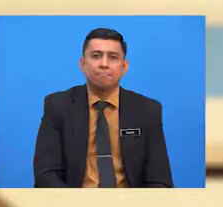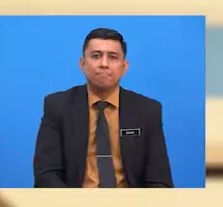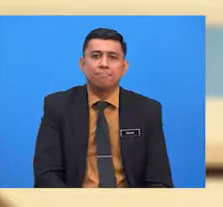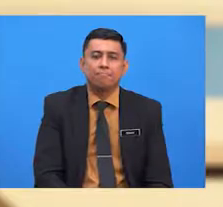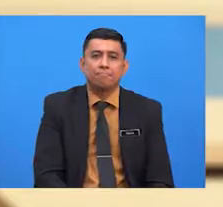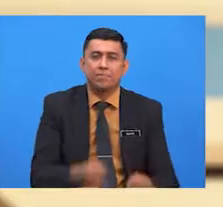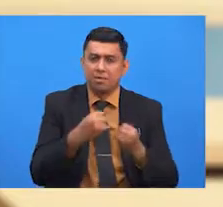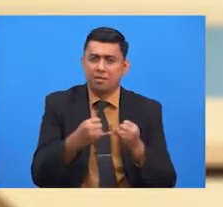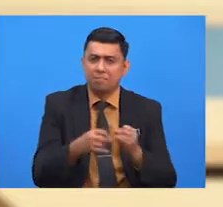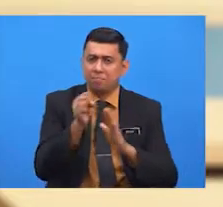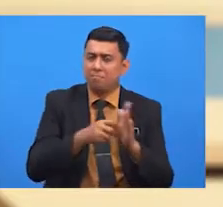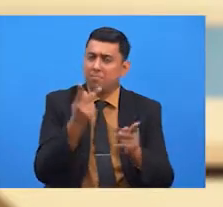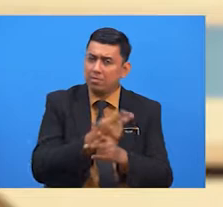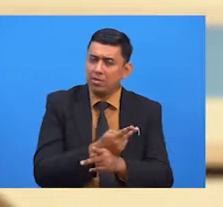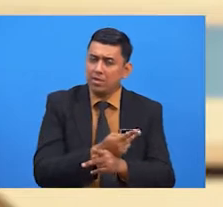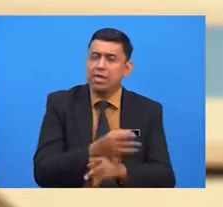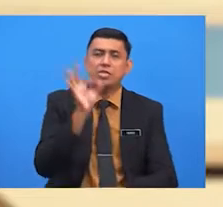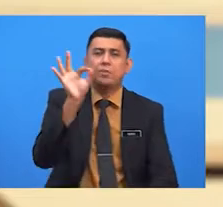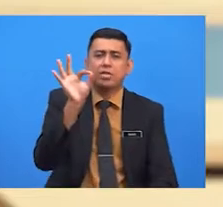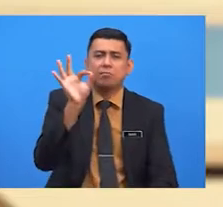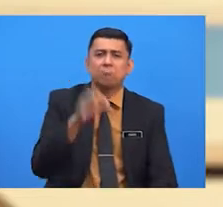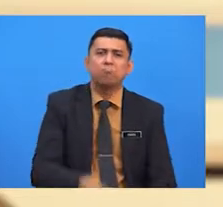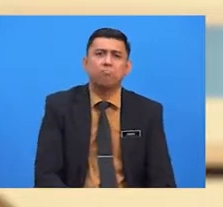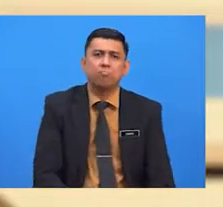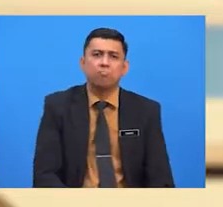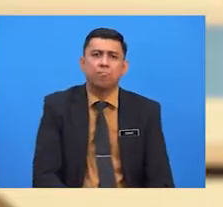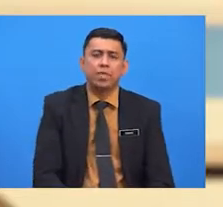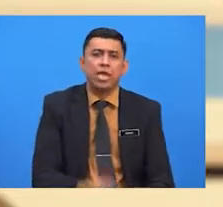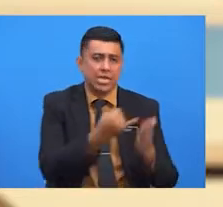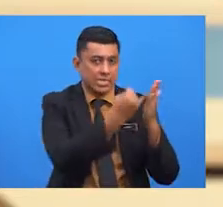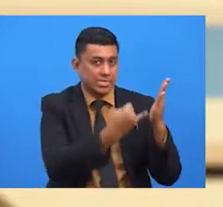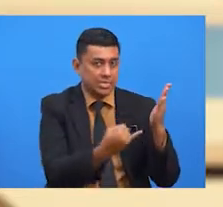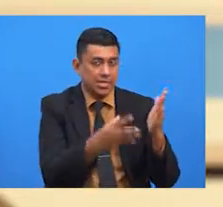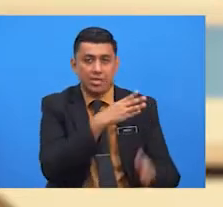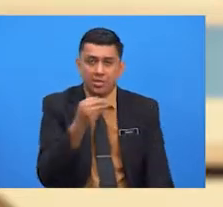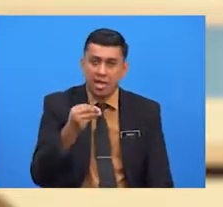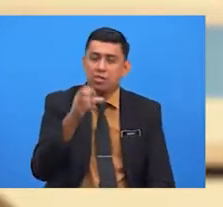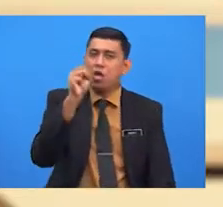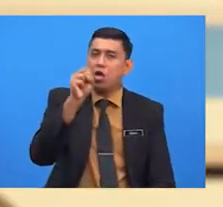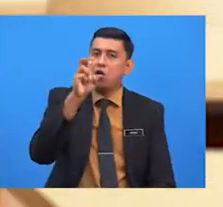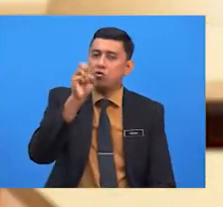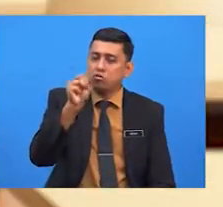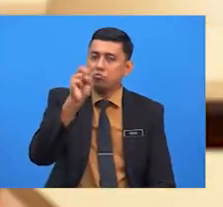Akhir sekali ialah ciri yang kesembilan, iaitu kesenian dan kesusasteraan.